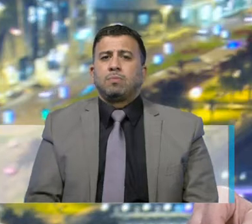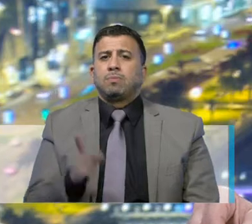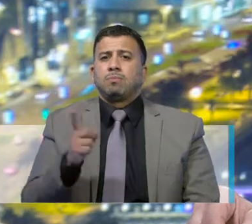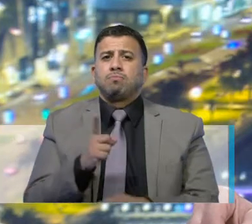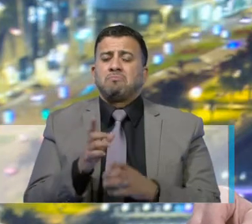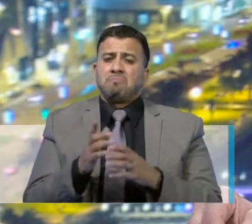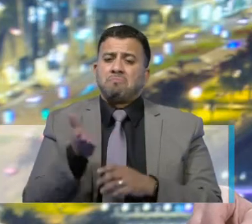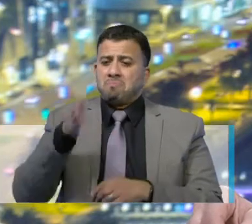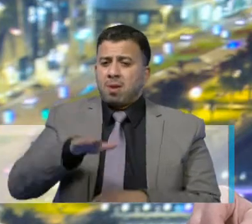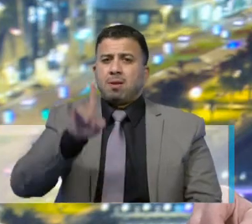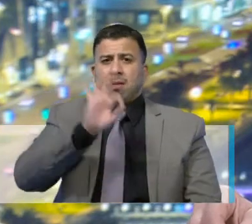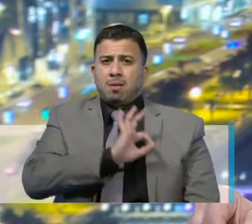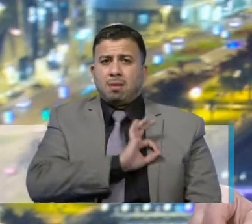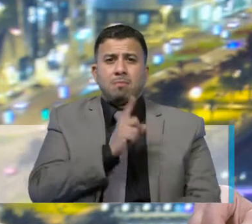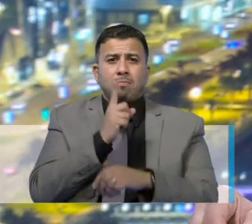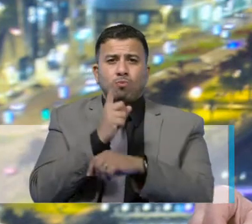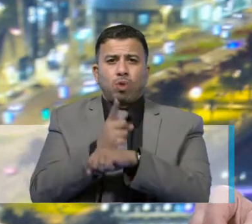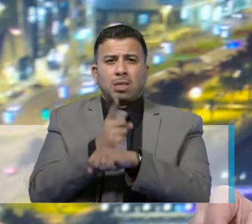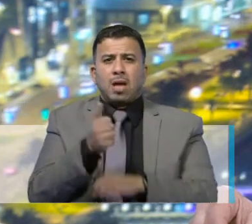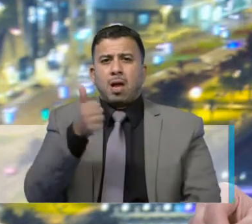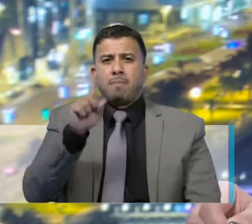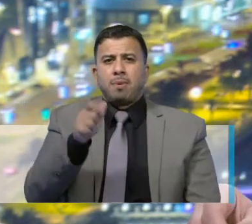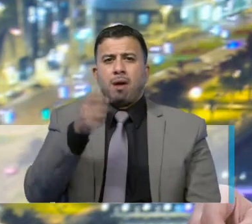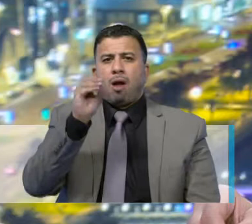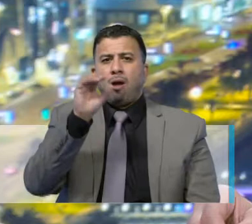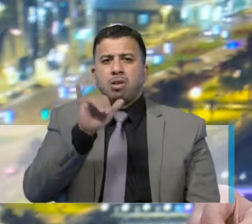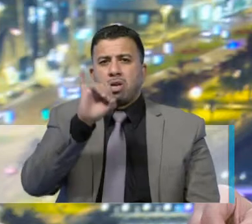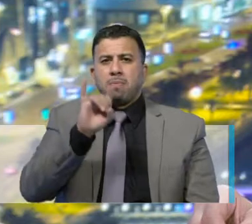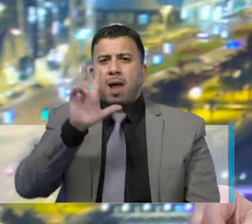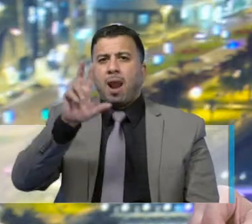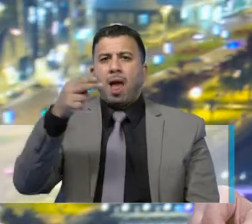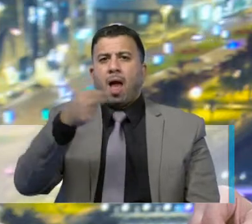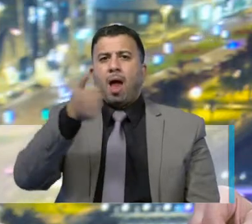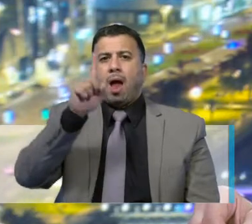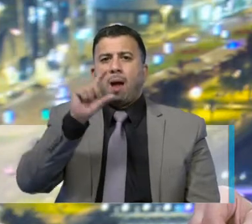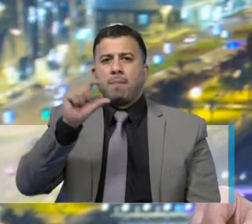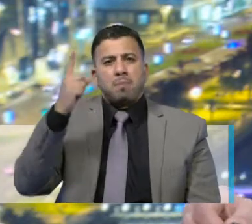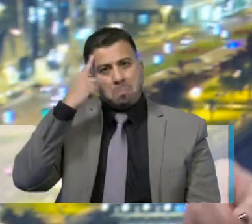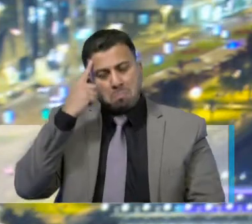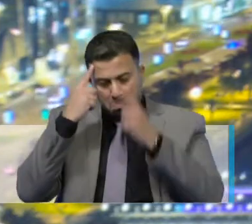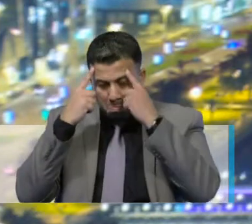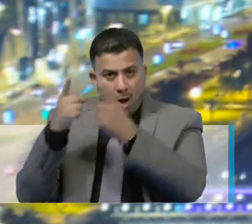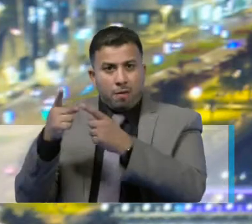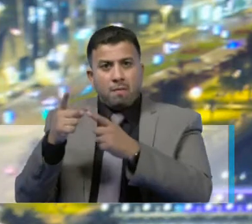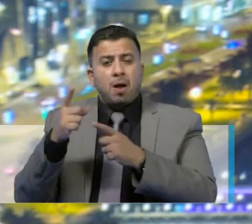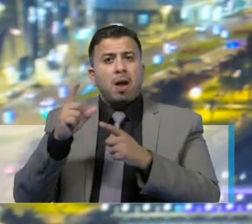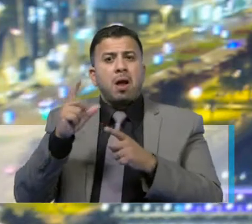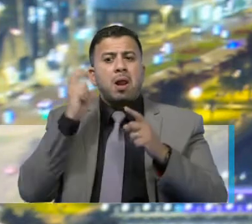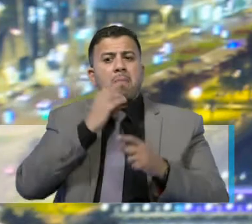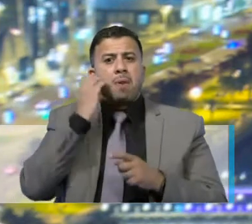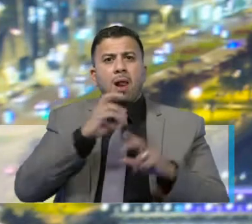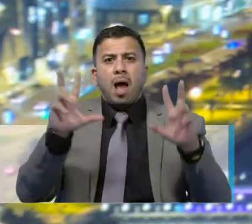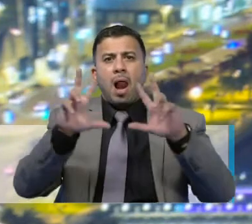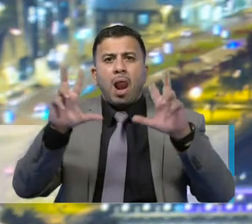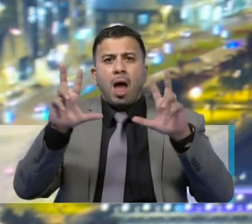الفقيد الكبير الاستاذ ابراهيم العابد احد اهم وابرز الاعلاميين في الامارات والمنطقه